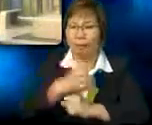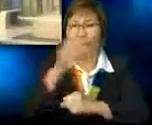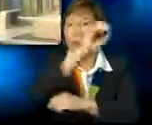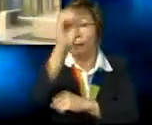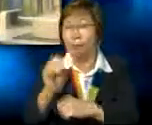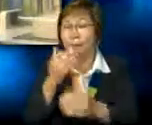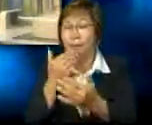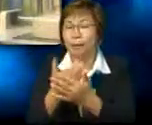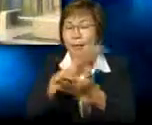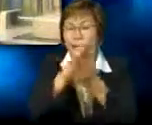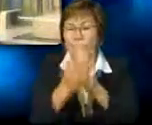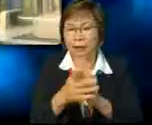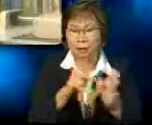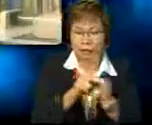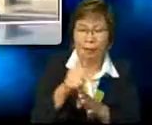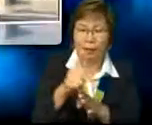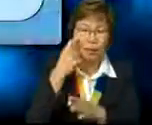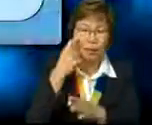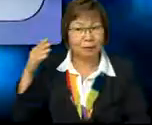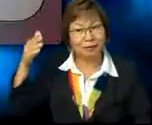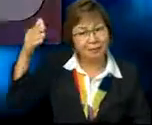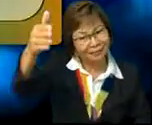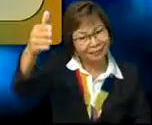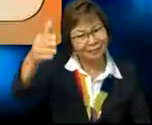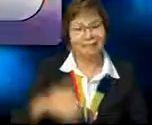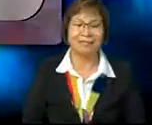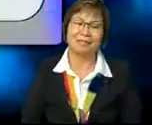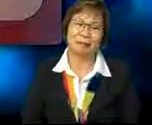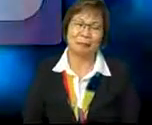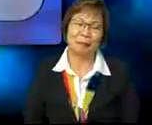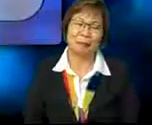baik dan mungkin menjadi pakar mata satu hari nanti.